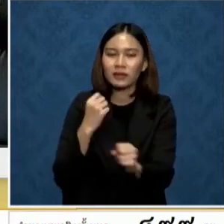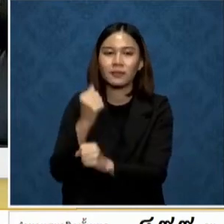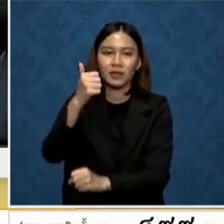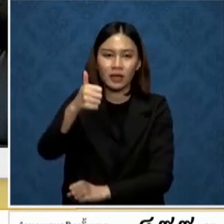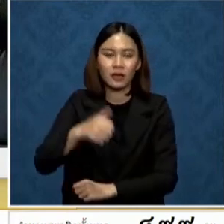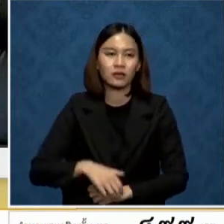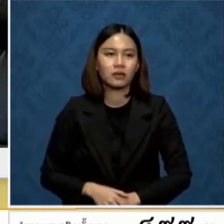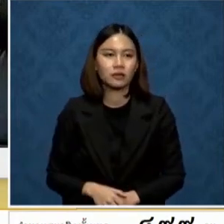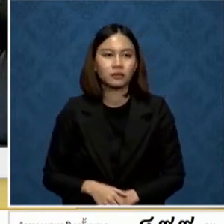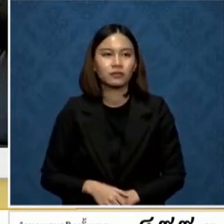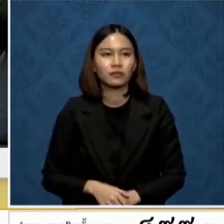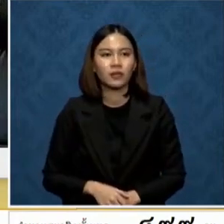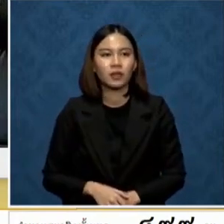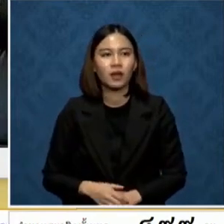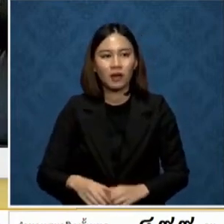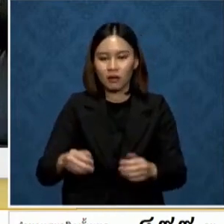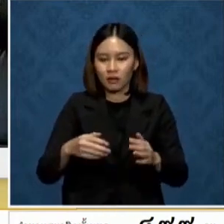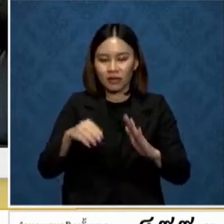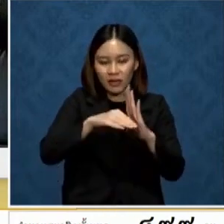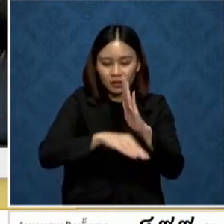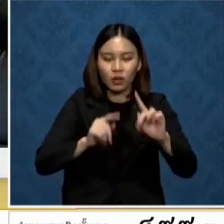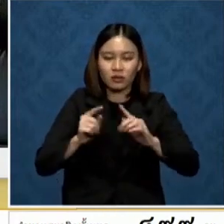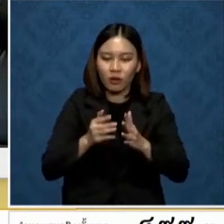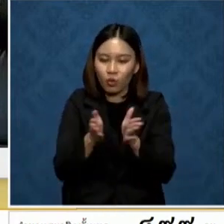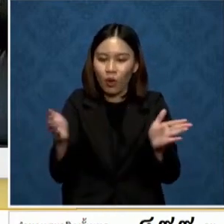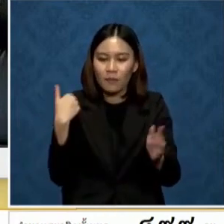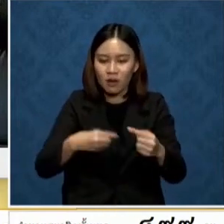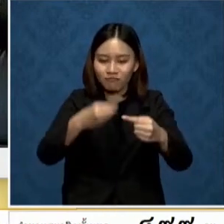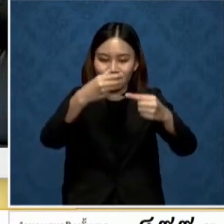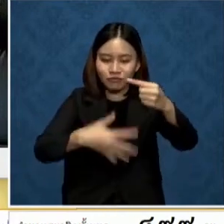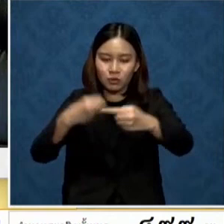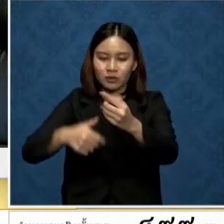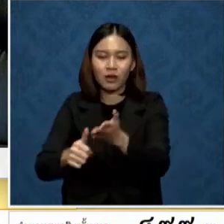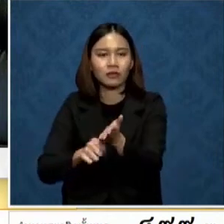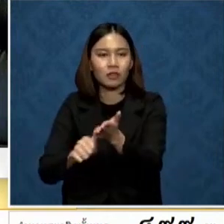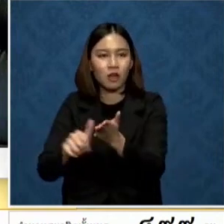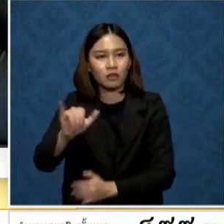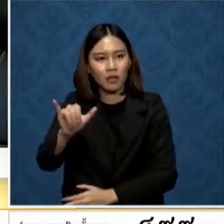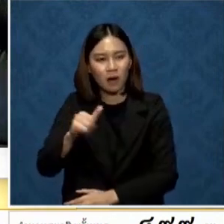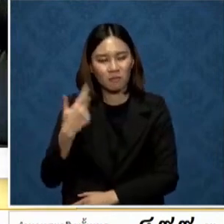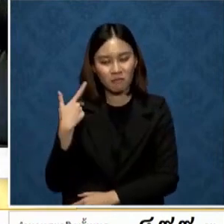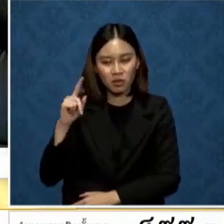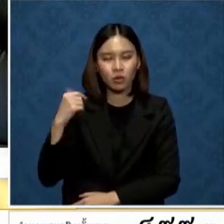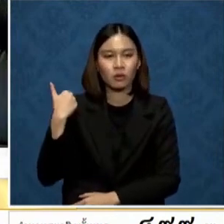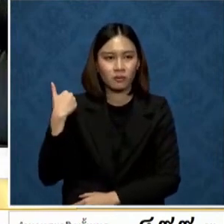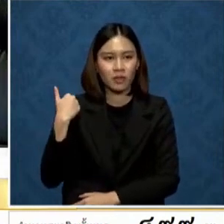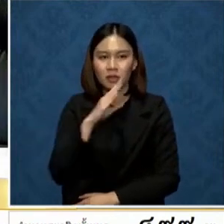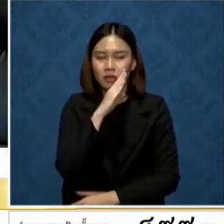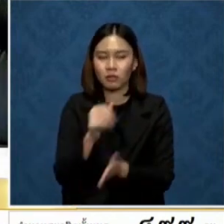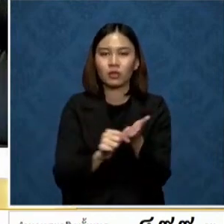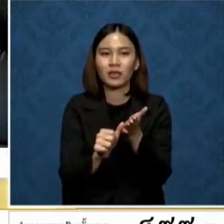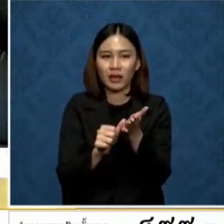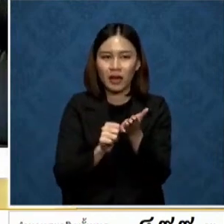ครับและหลักการกว้างขนาดนี้ครับท่านเห็นว่าข้ออื่นๆที่ท่านพฤตไม่ได้แก้แล้วมันอาจจะมีประโยชน์ถ้าจะแก้